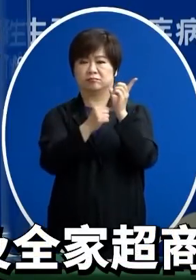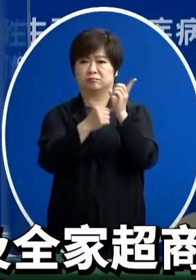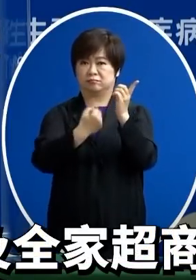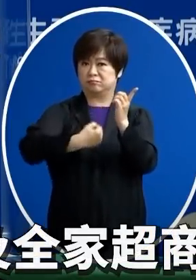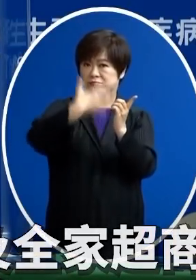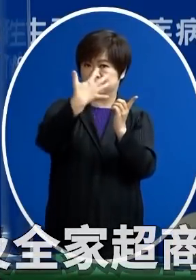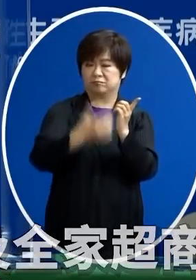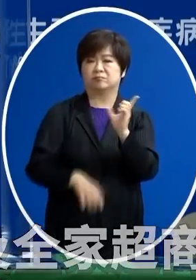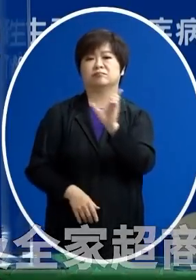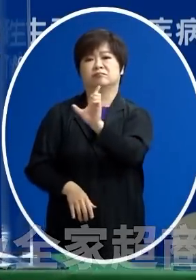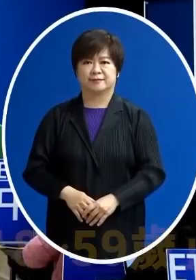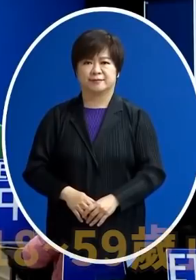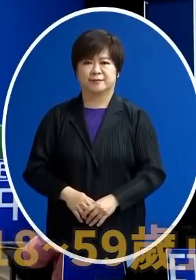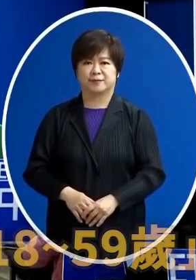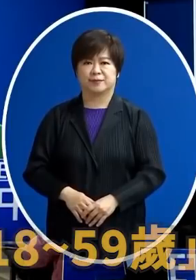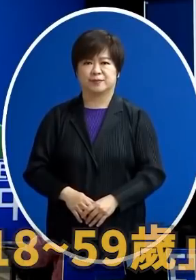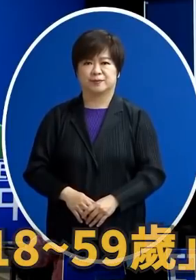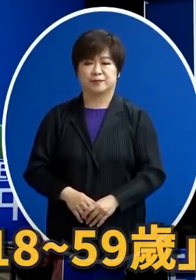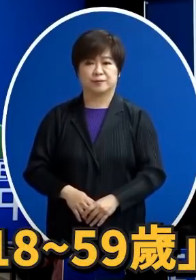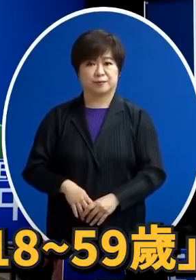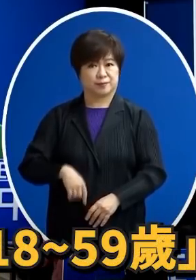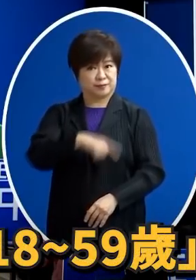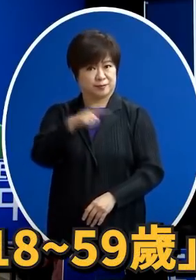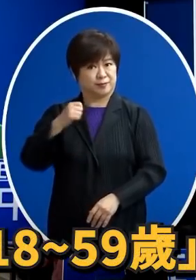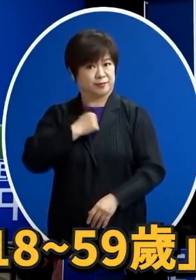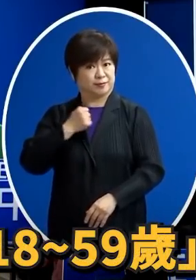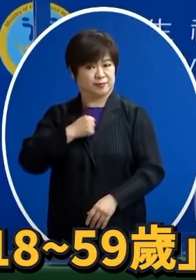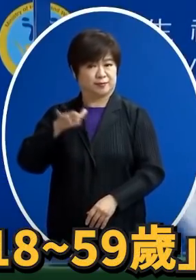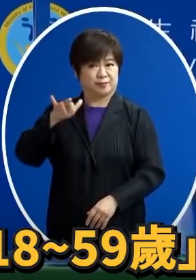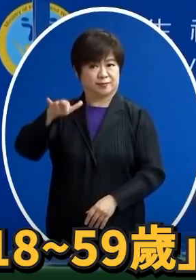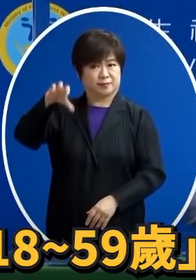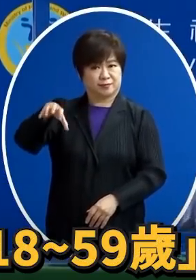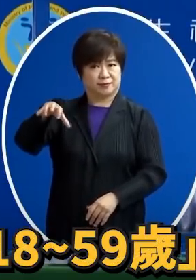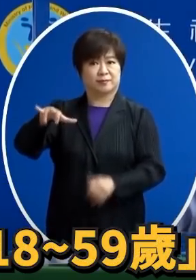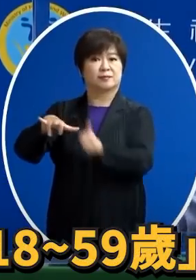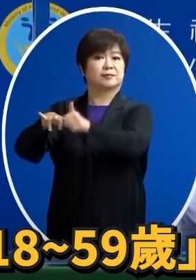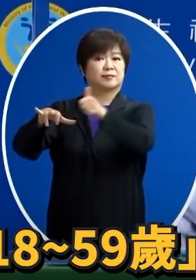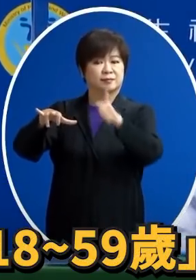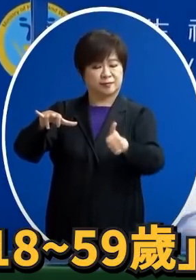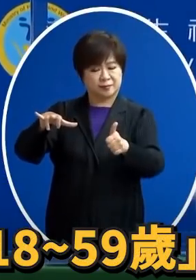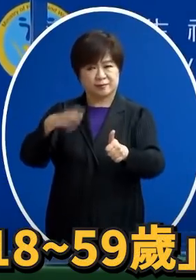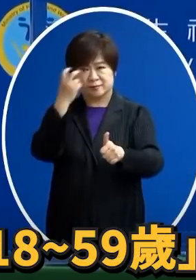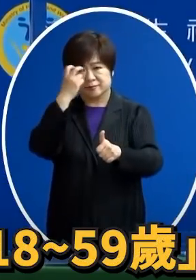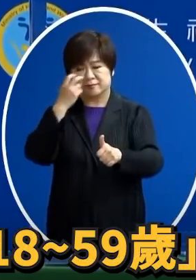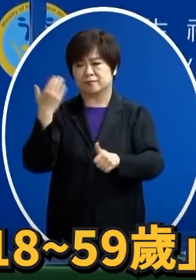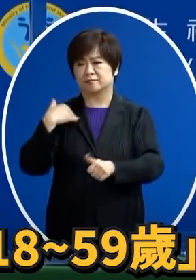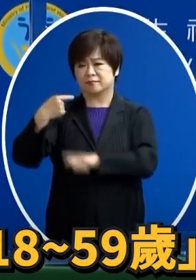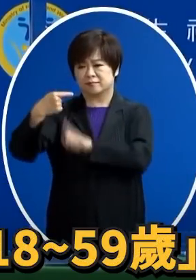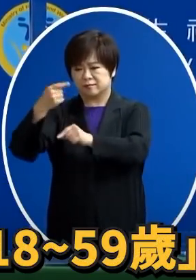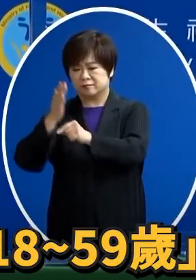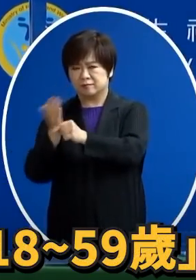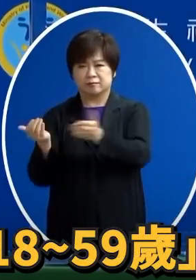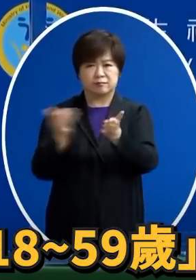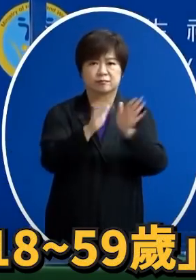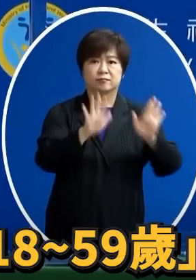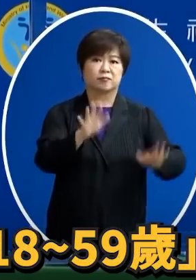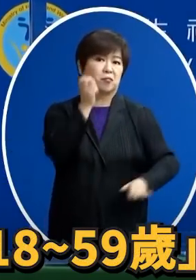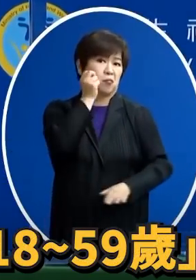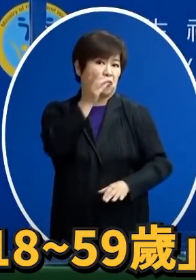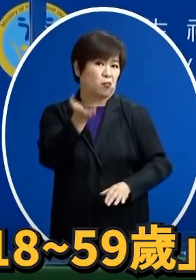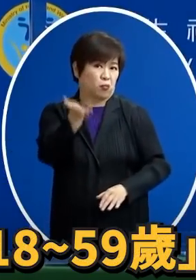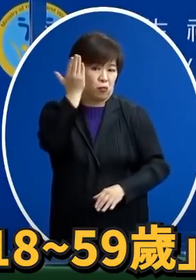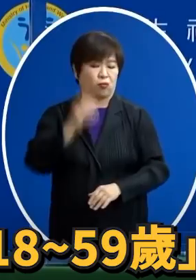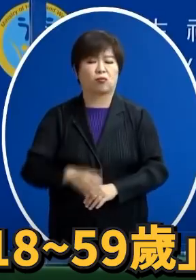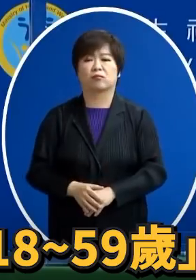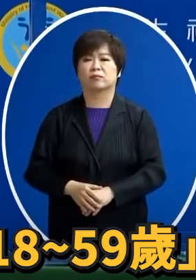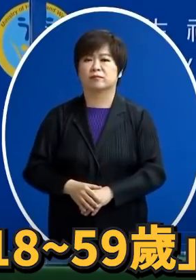位护照把它秀出来。 好，大家知道我们那个机场的落地采检从1月中开始执行到现在也已经2个多月哈，